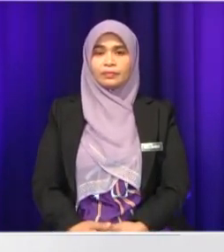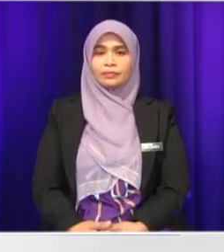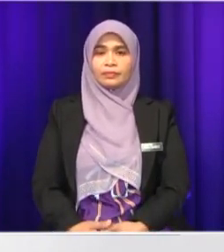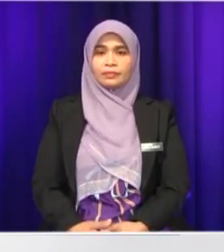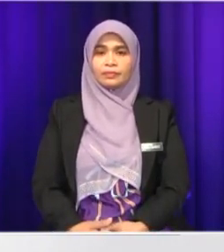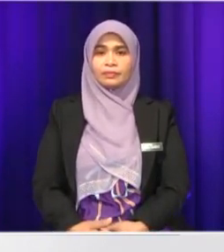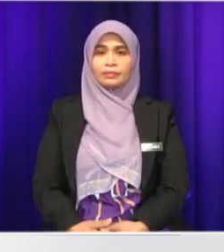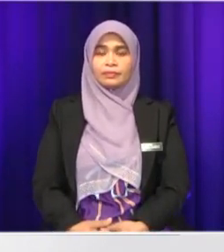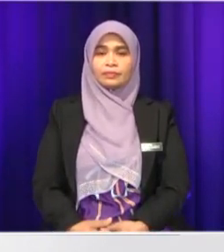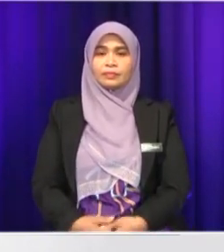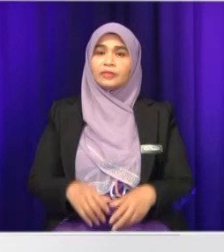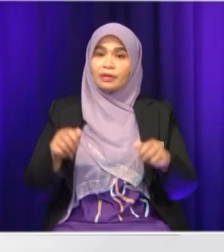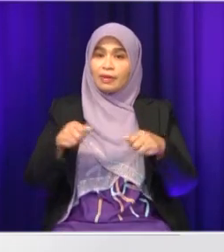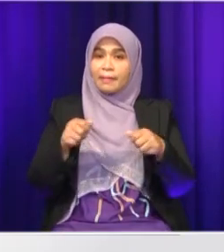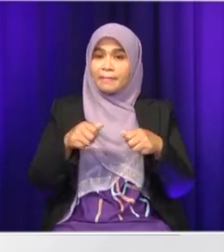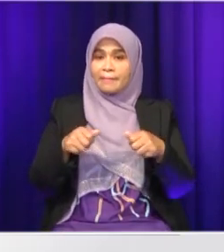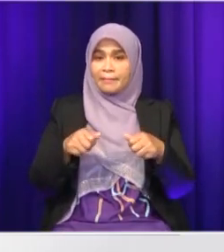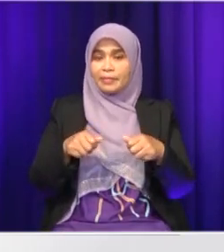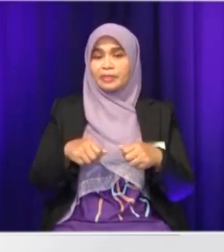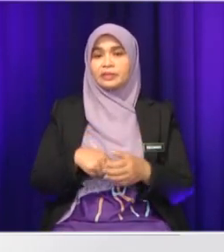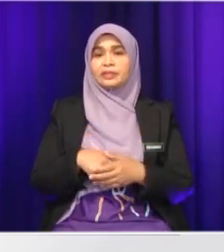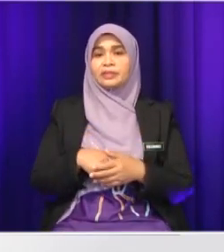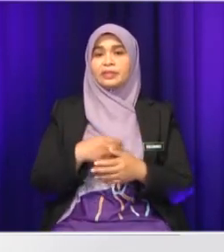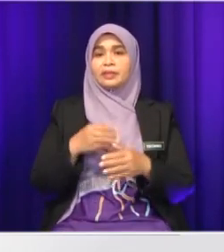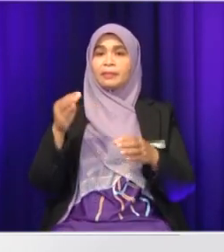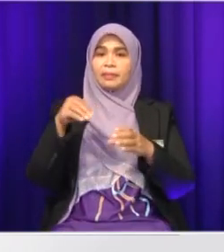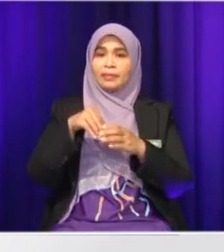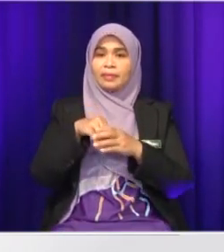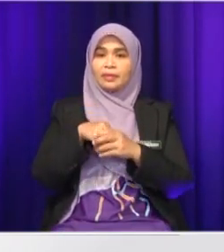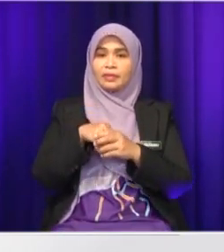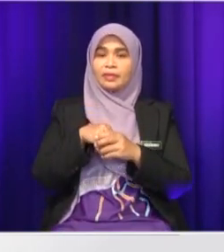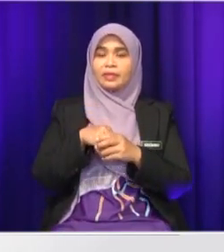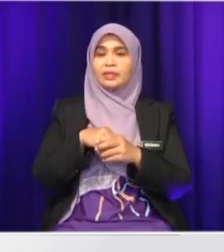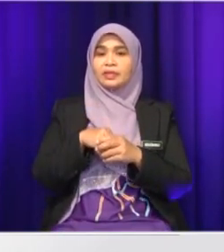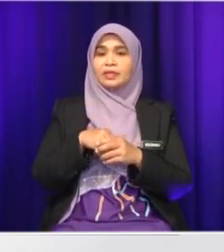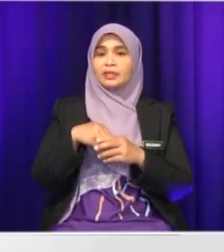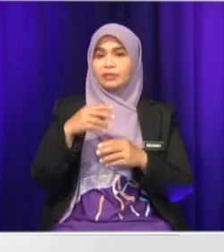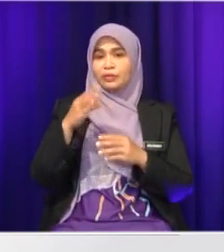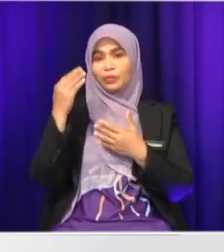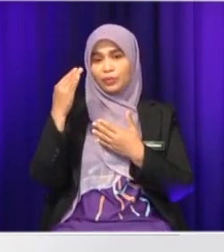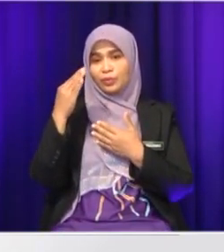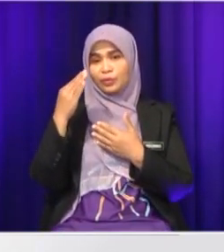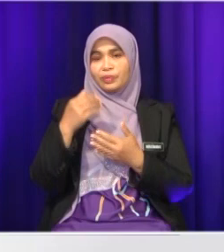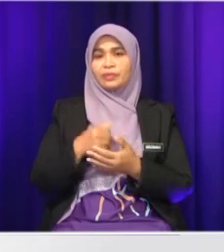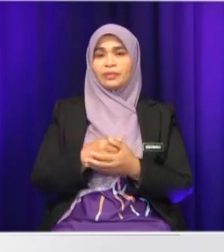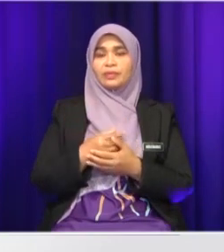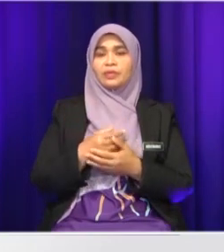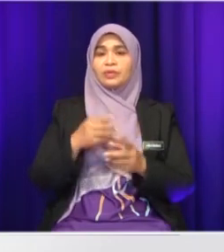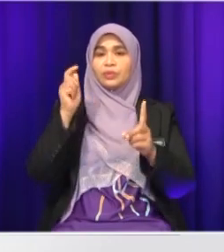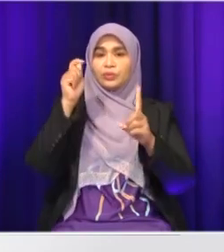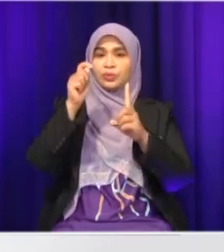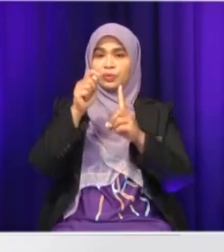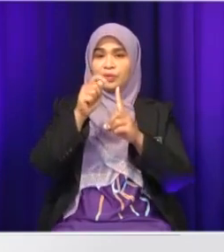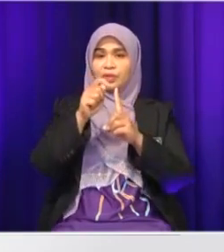kan dia masukkan Nah kita didihkan dia kecap itu tujuan kita